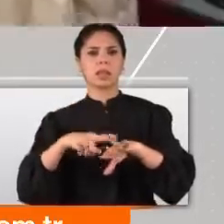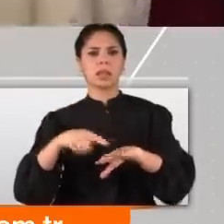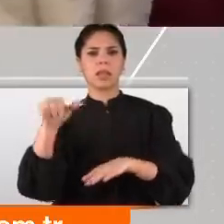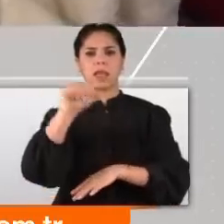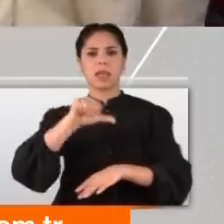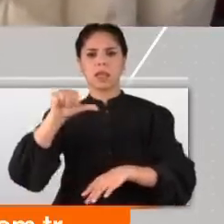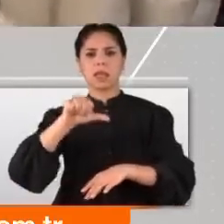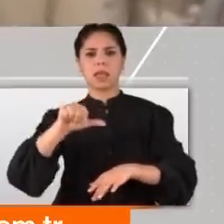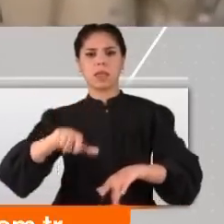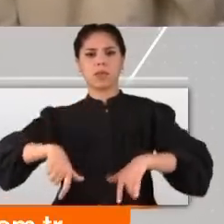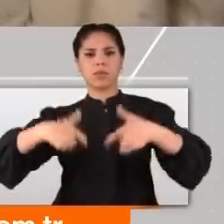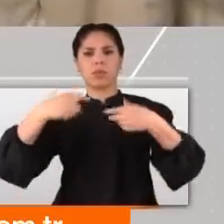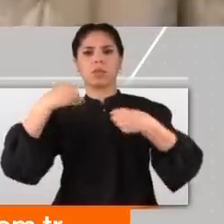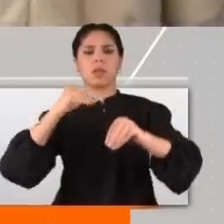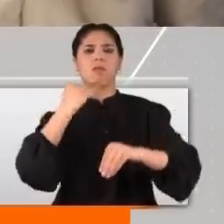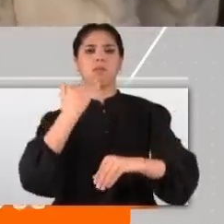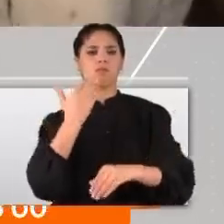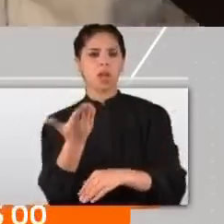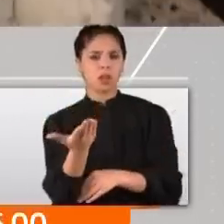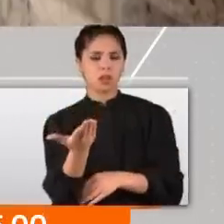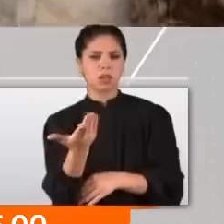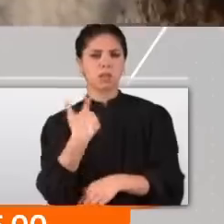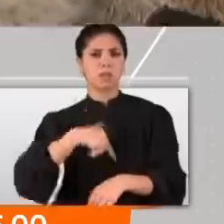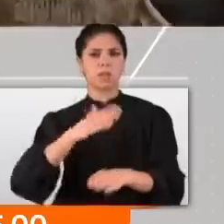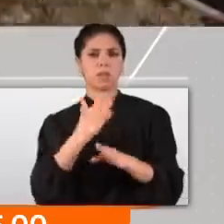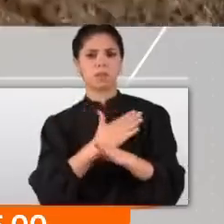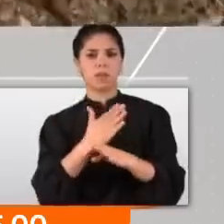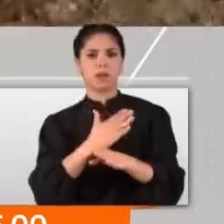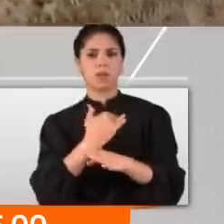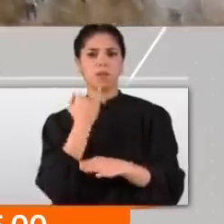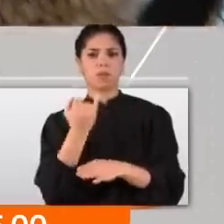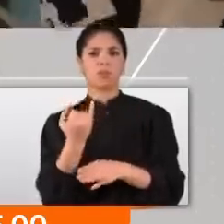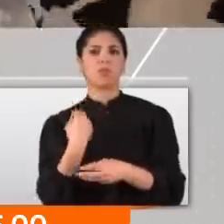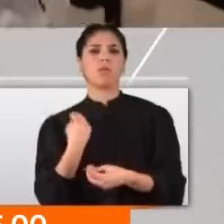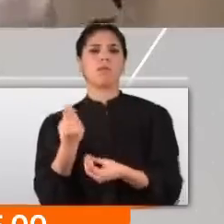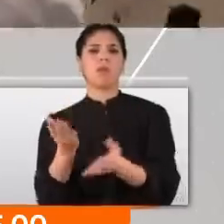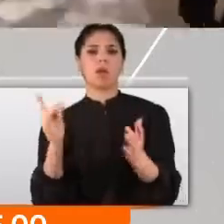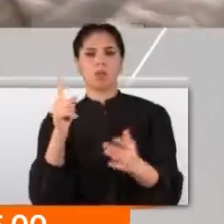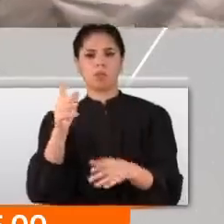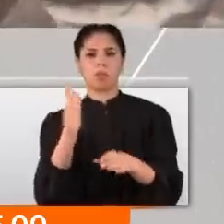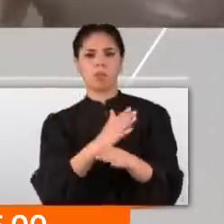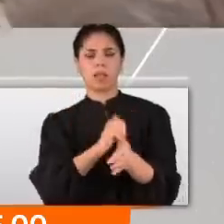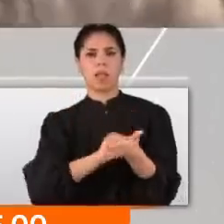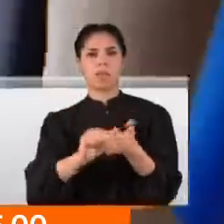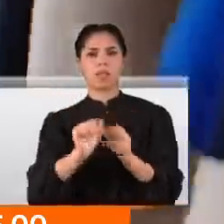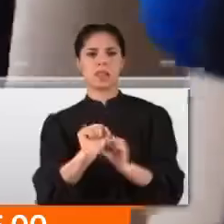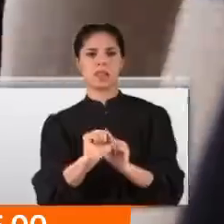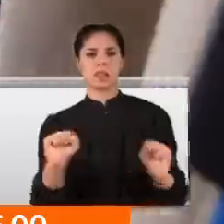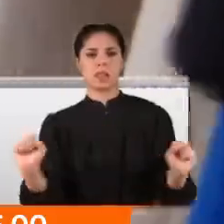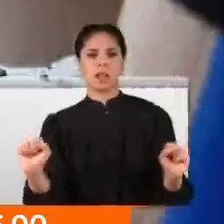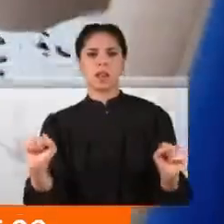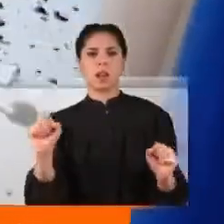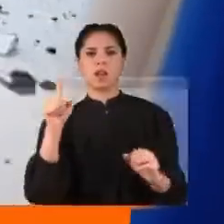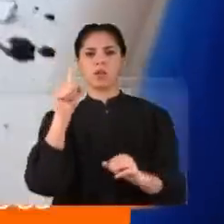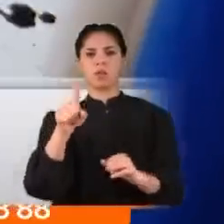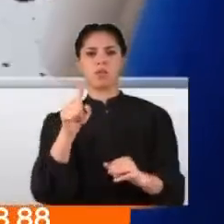Şu ürünlere artık satılmaz halde. Biz bu ürünleri kesinlikle müşterimize sunamayız. Bu ürünlerin hepsi zarar gördü. Tüm bunların